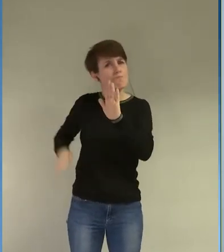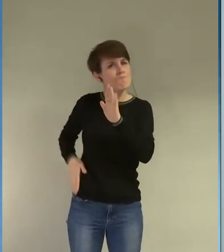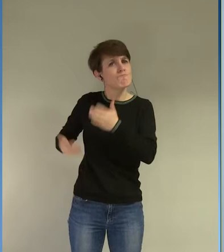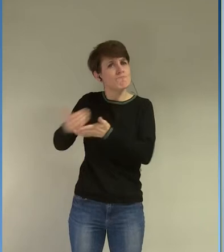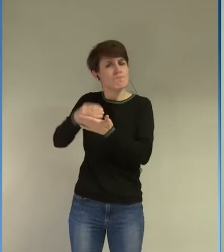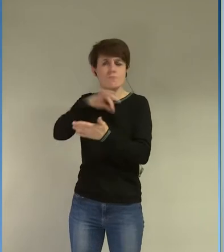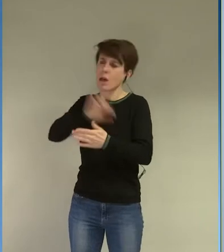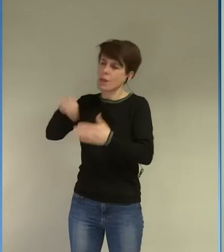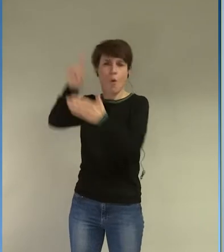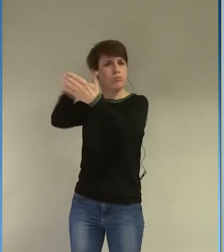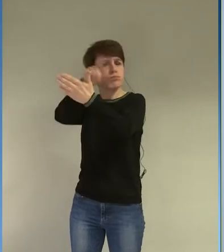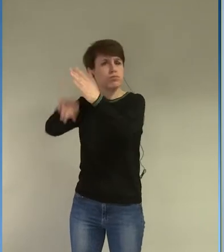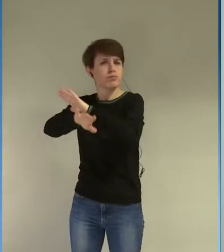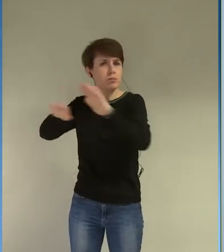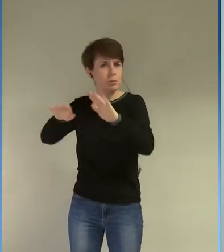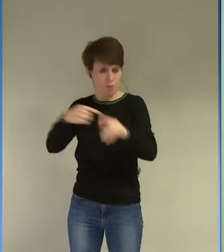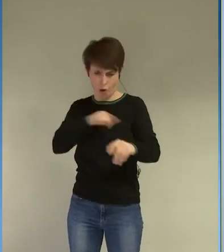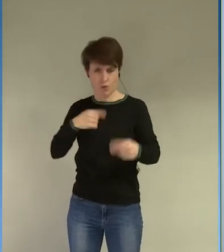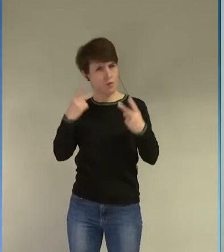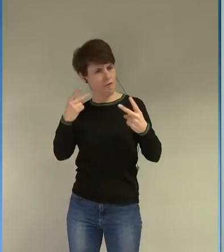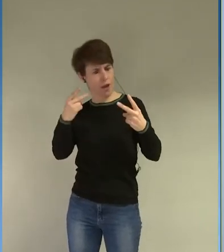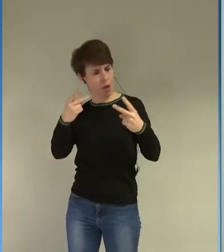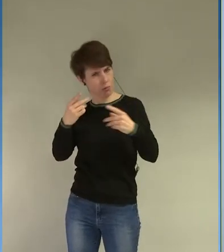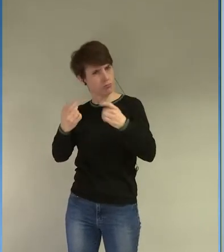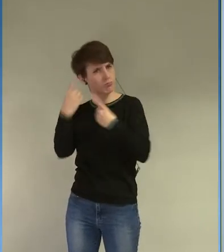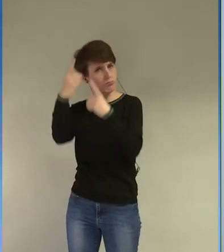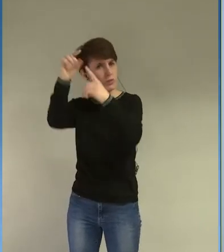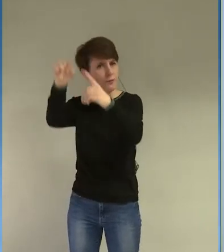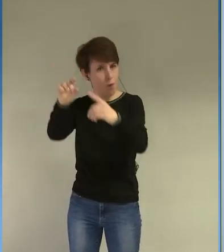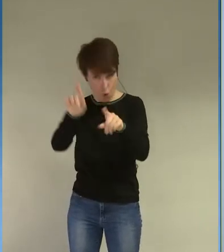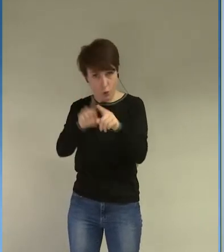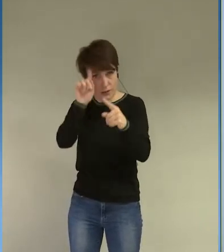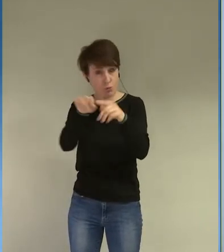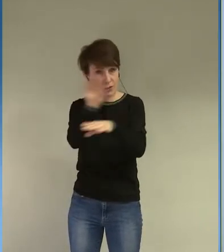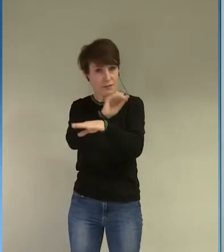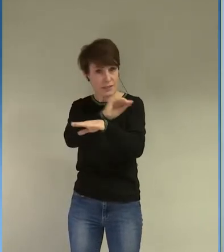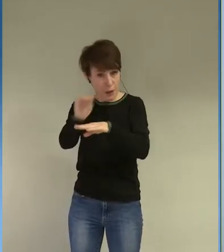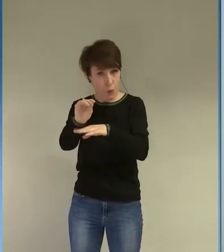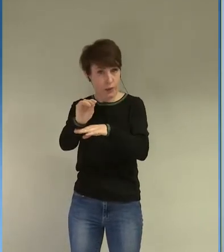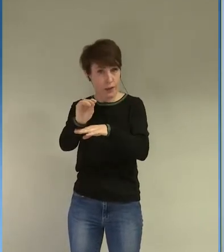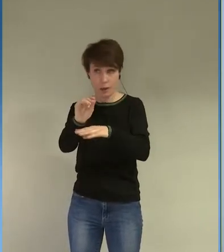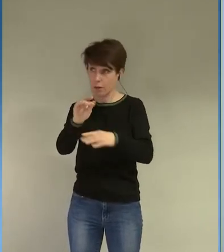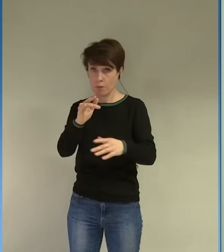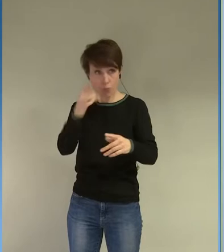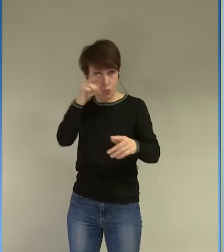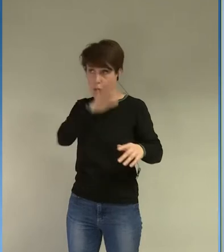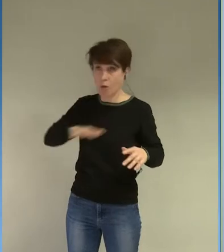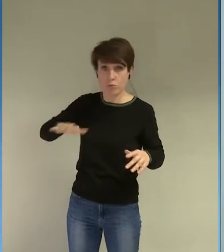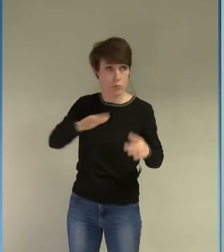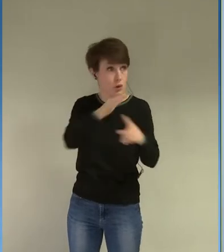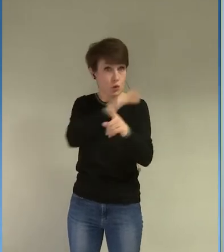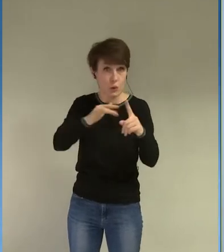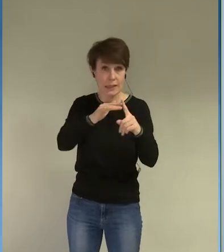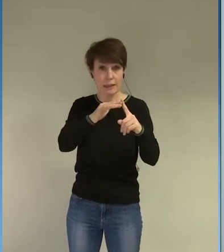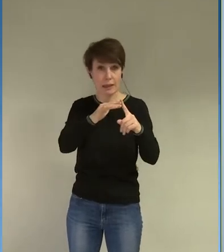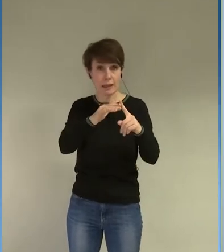conformité avec nos valeurs c'est un enjeu de sécurité aussi sécurité sanitaire pour nos sociétés limiter le nombre